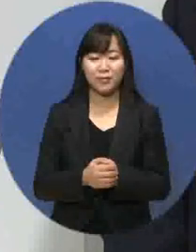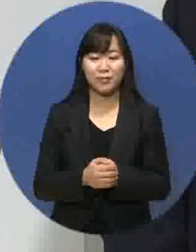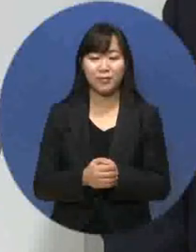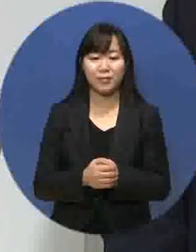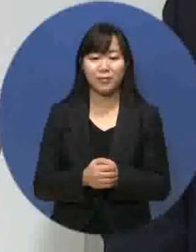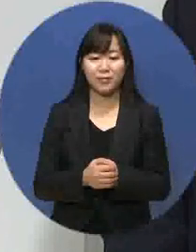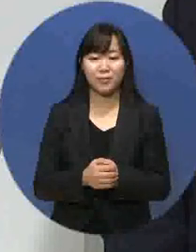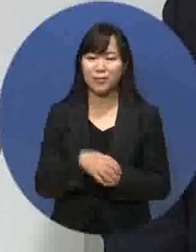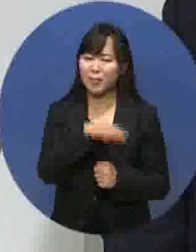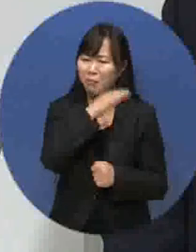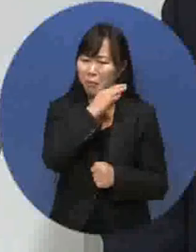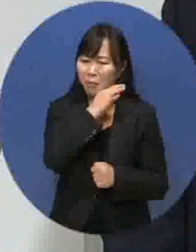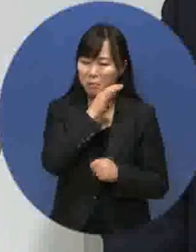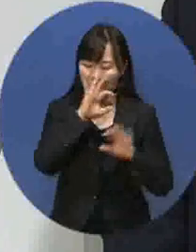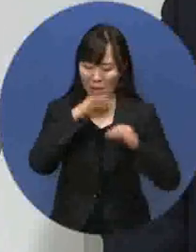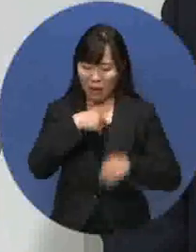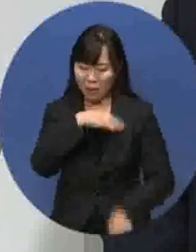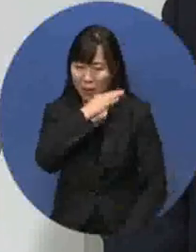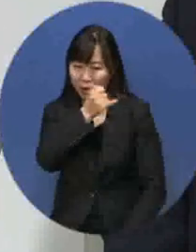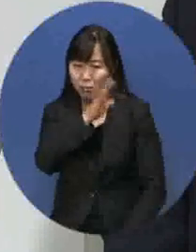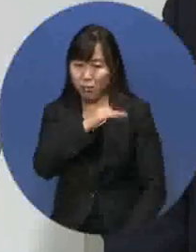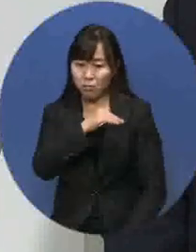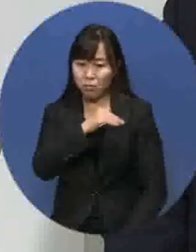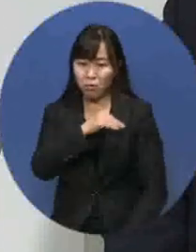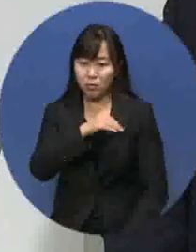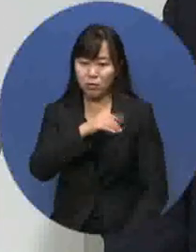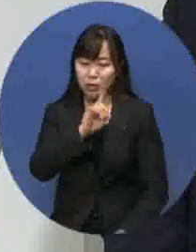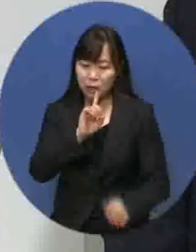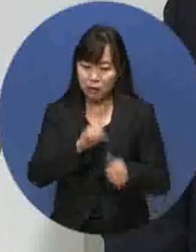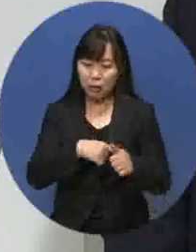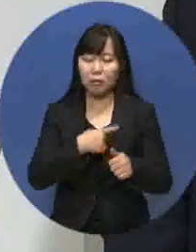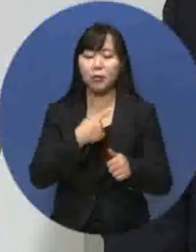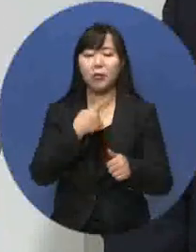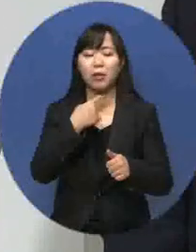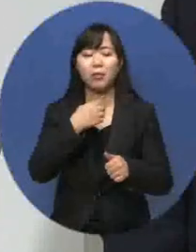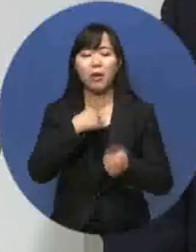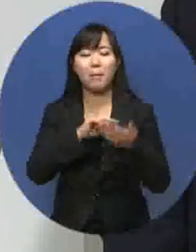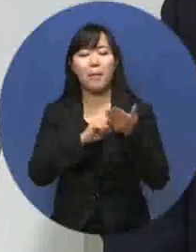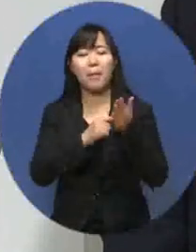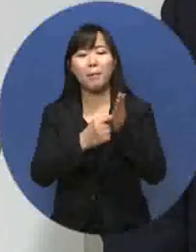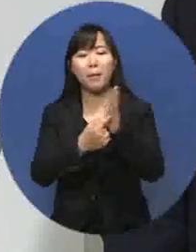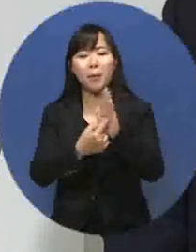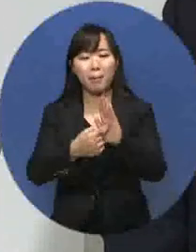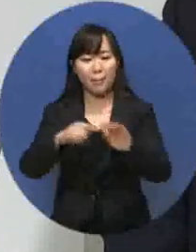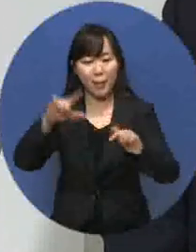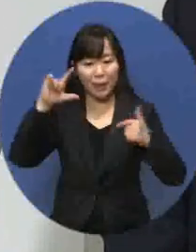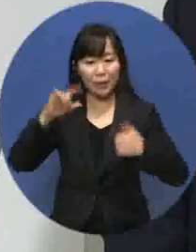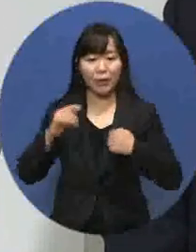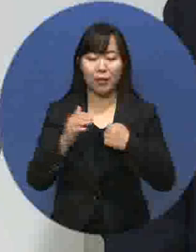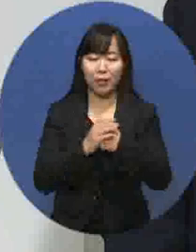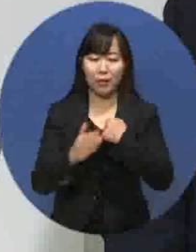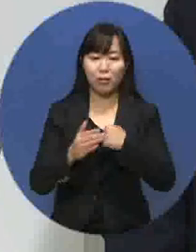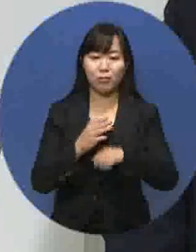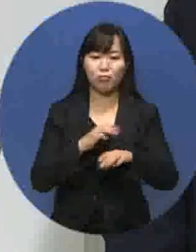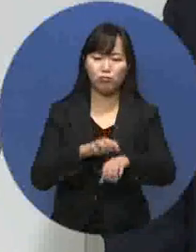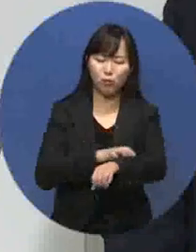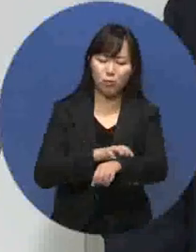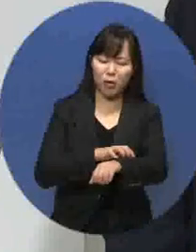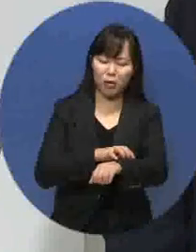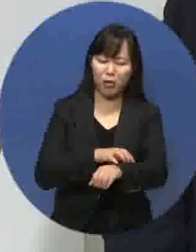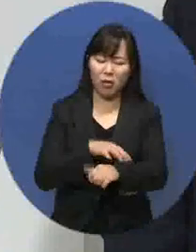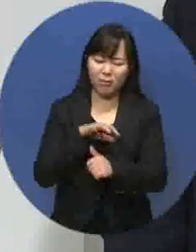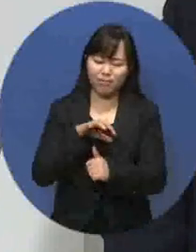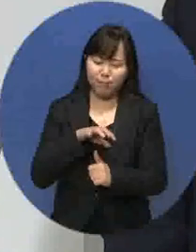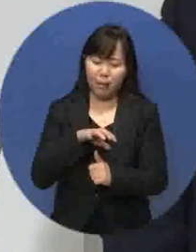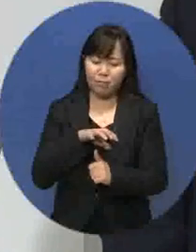좀 창피한 그런 것도 있었는데 이거 더 드러내니까 더 이제 드러낼수록 또 저 거기서부터 이렇게 불편한 거에서 벗어날 수